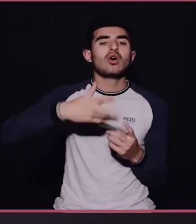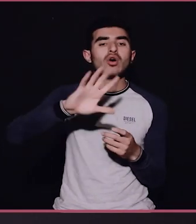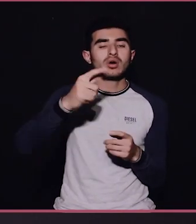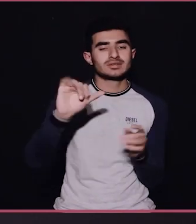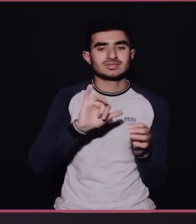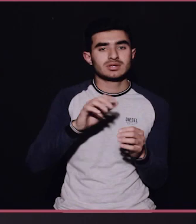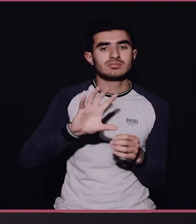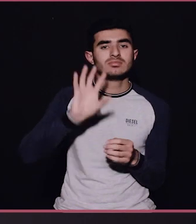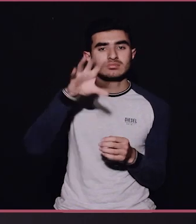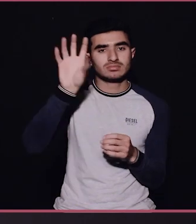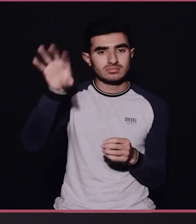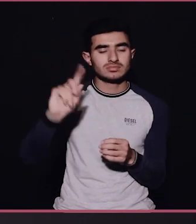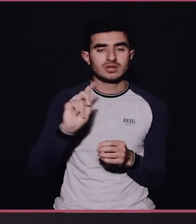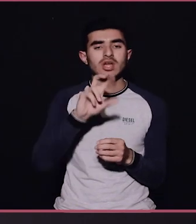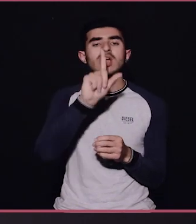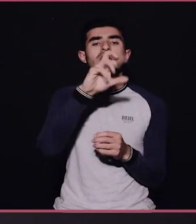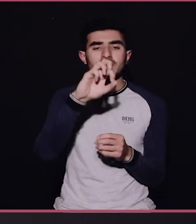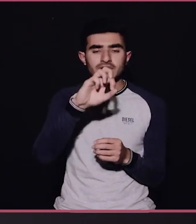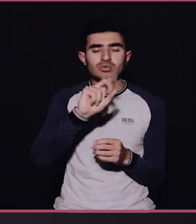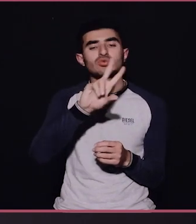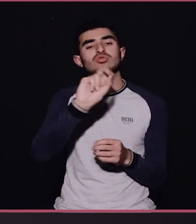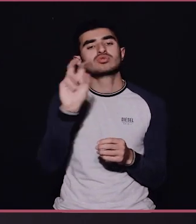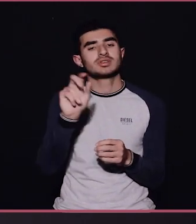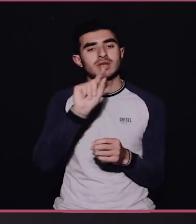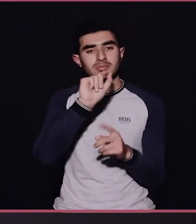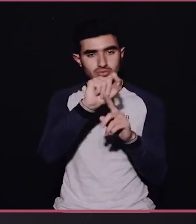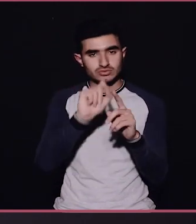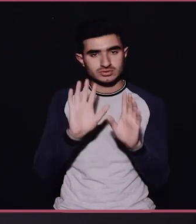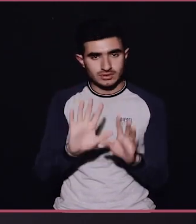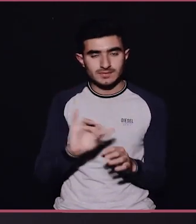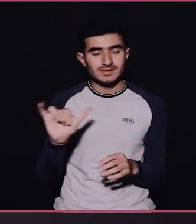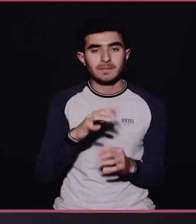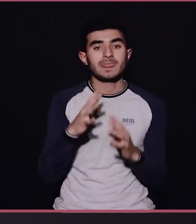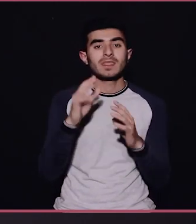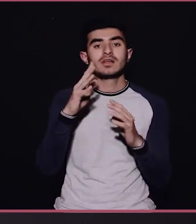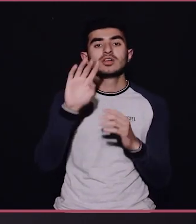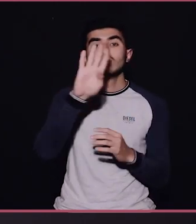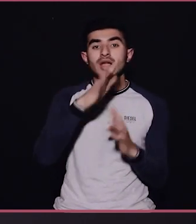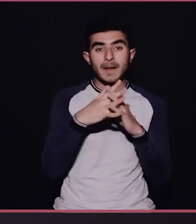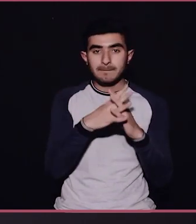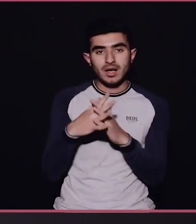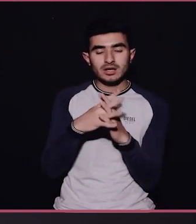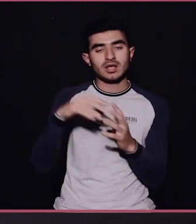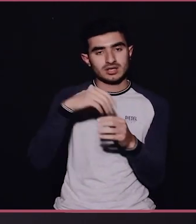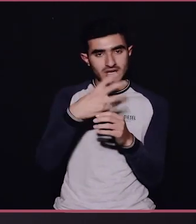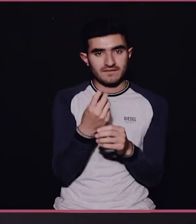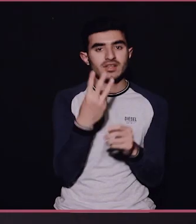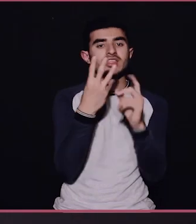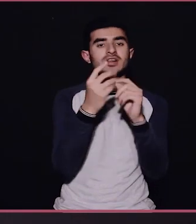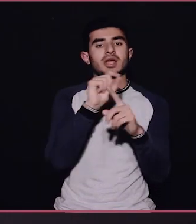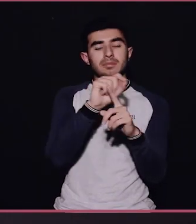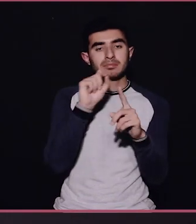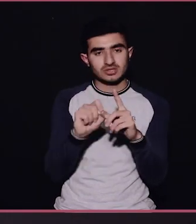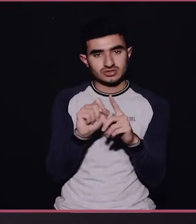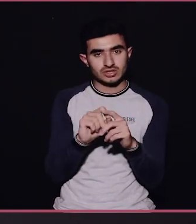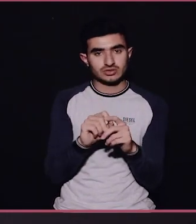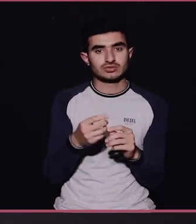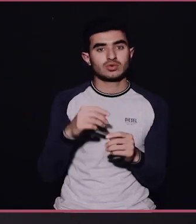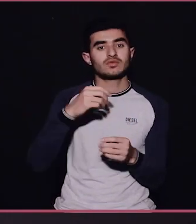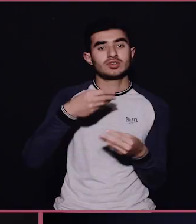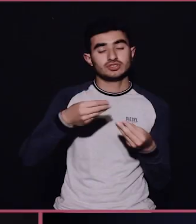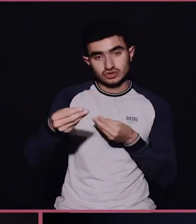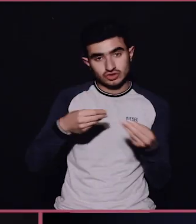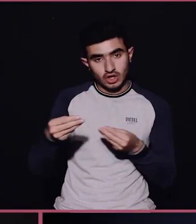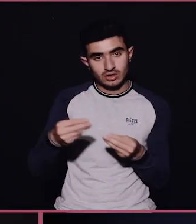اراؤنڈ 16 to 18%. اور اگر آپ کسی ڈیولپڈ اکانومی کی اسپیسیفکلی بات کرتے ہیں تو یو ایس کے اندر یہ شیئر 30%